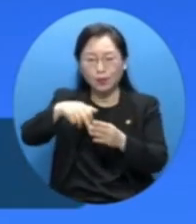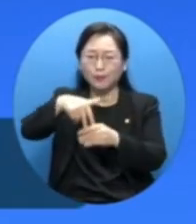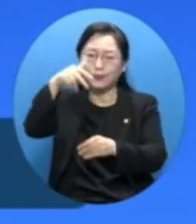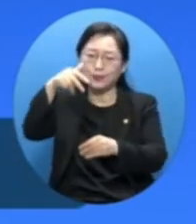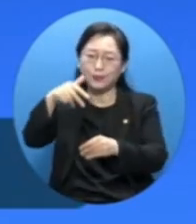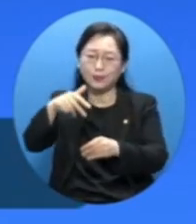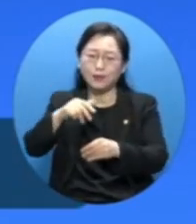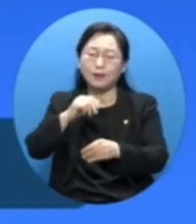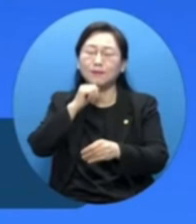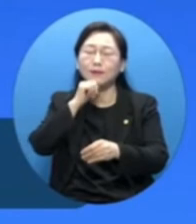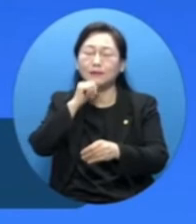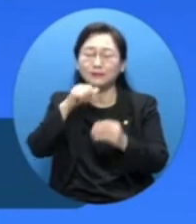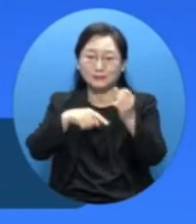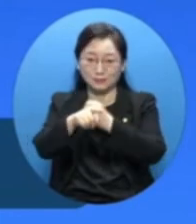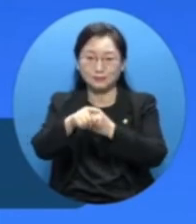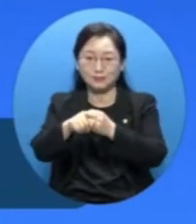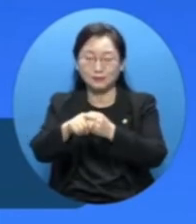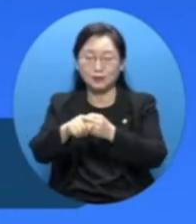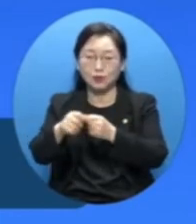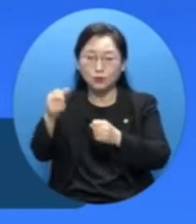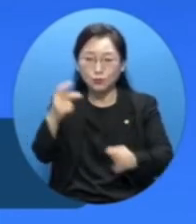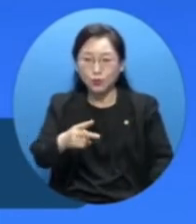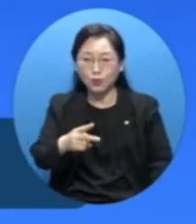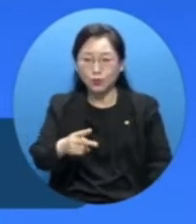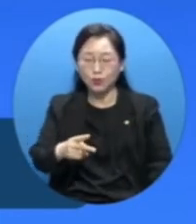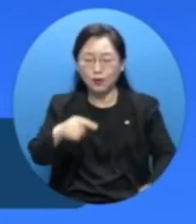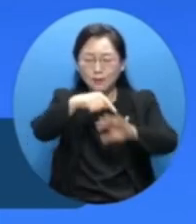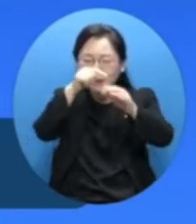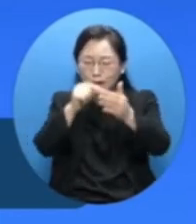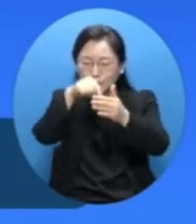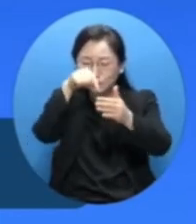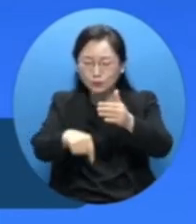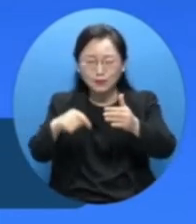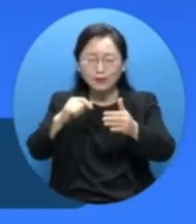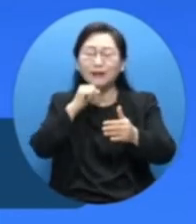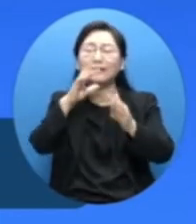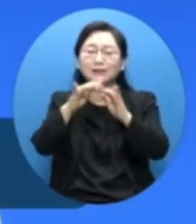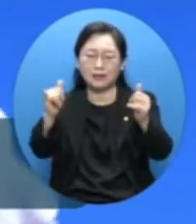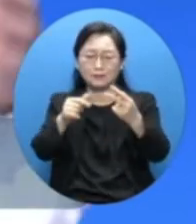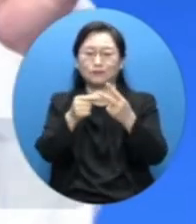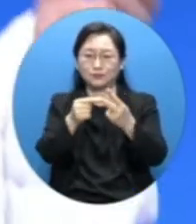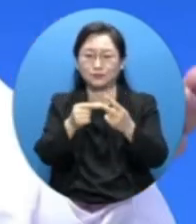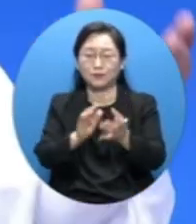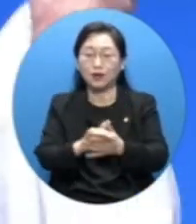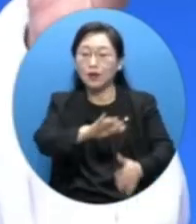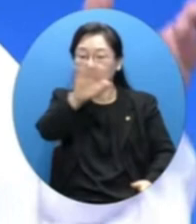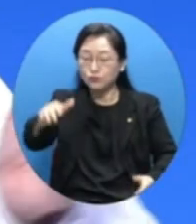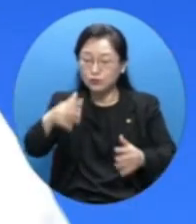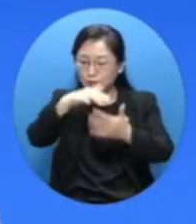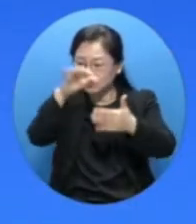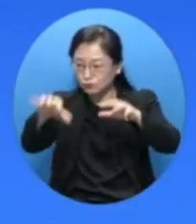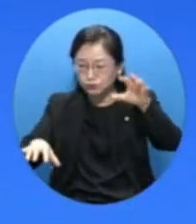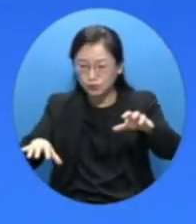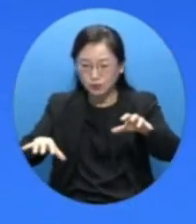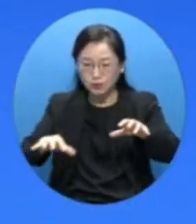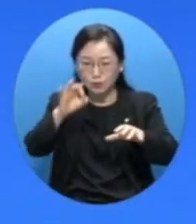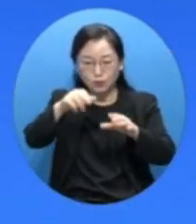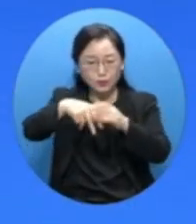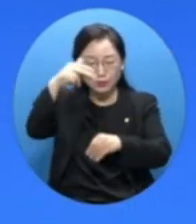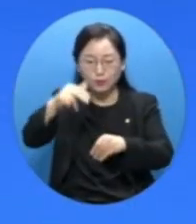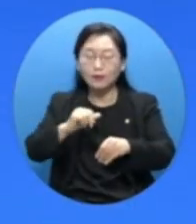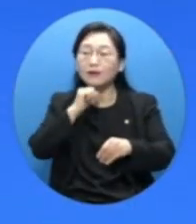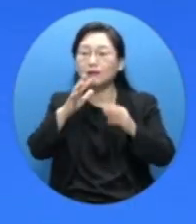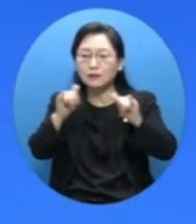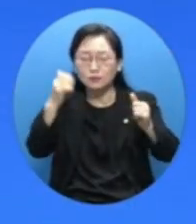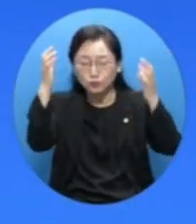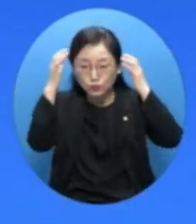어렵고 가난한 사람들을 의미합니다. 나아가서는 심령이 가난한 사람을 의미합니다. 우리는 우리 주의 헐벗고 가난하고 고통당하는